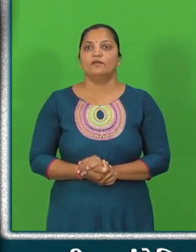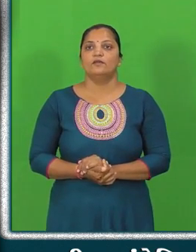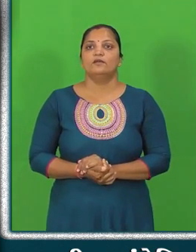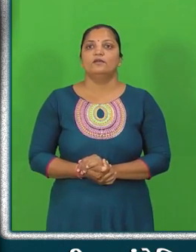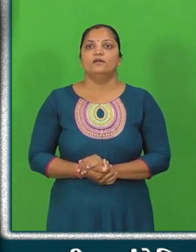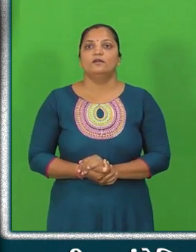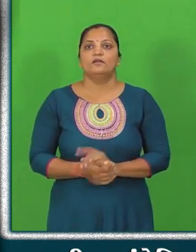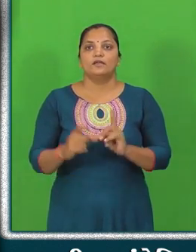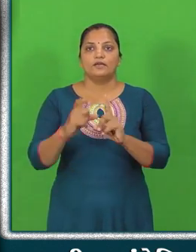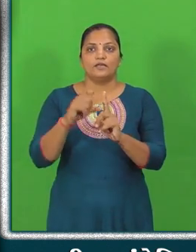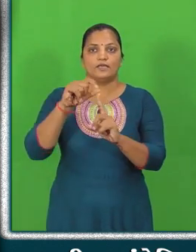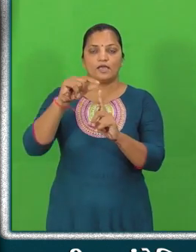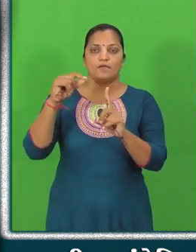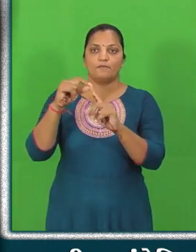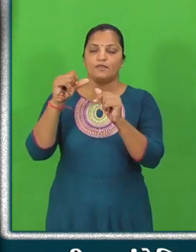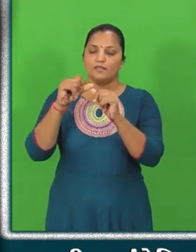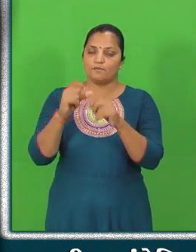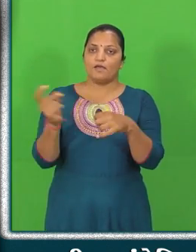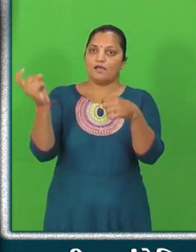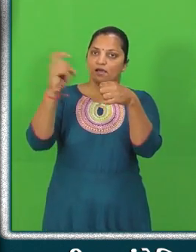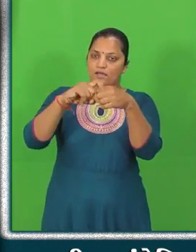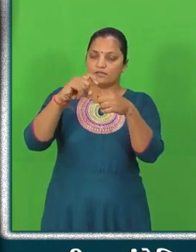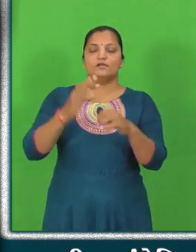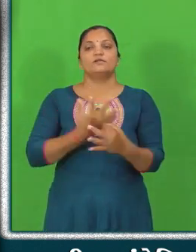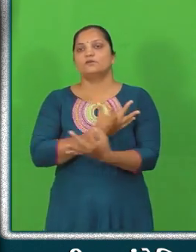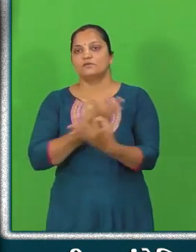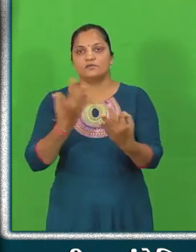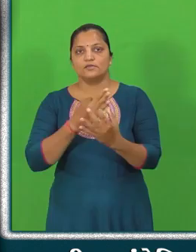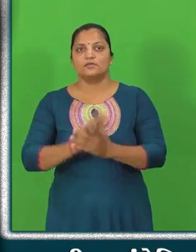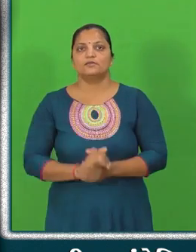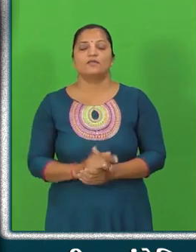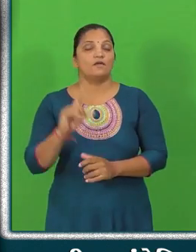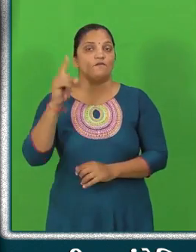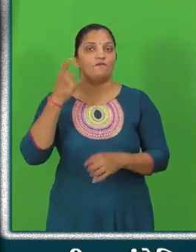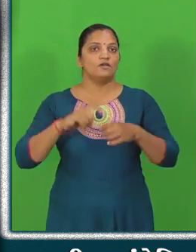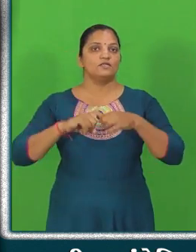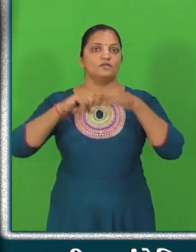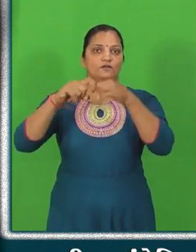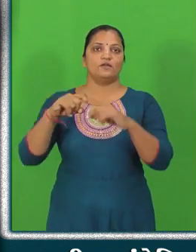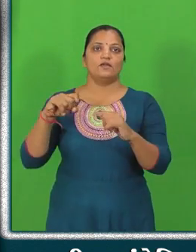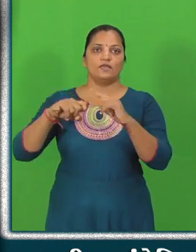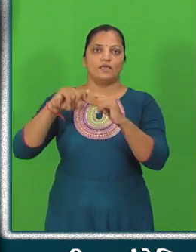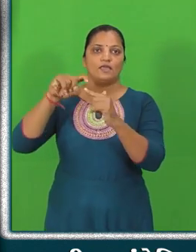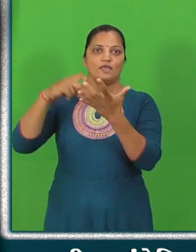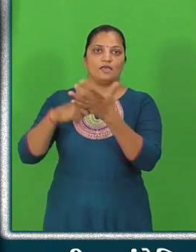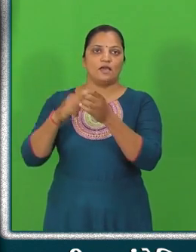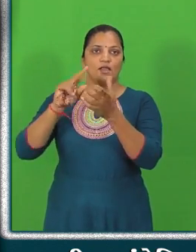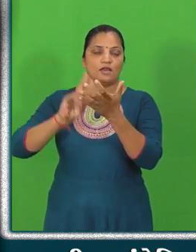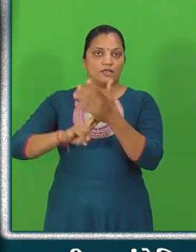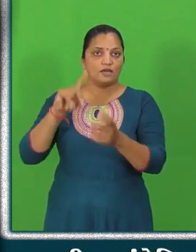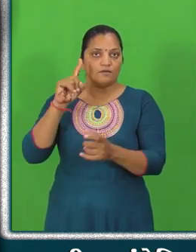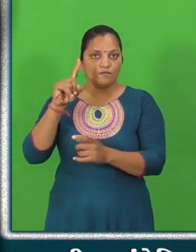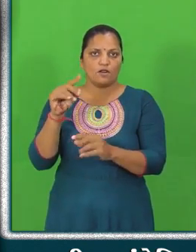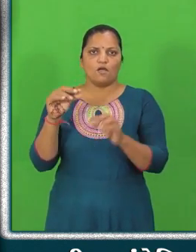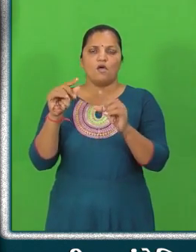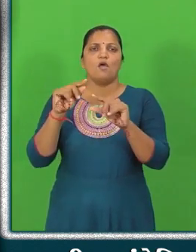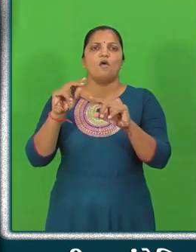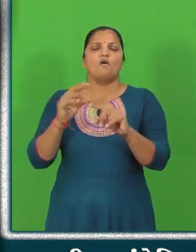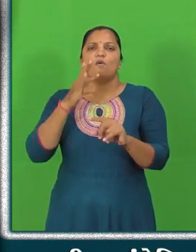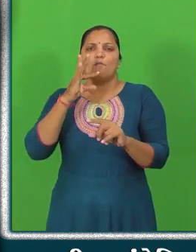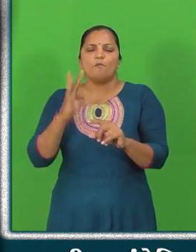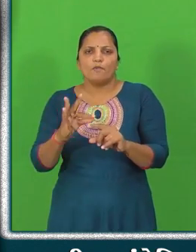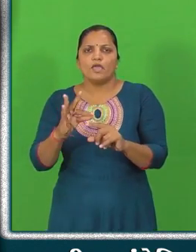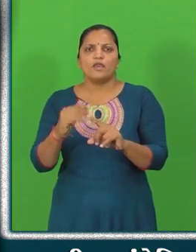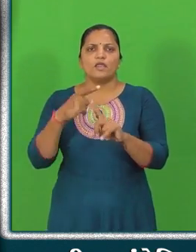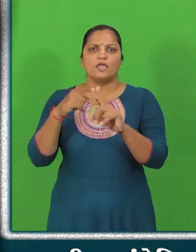ઘાટોડિયા અમદાવાદથી દીપા હાજર છો તમે, વેરી ગુડ। પહેલો પ્રશ્ન છે, કિરણ મુખ્ય અક્ષને સમાંતર જો આપાત કરીએ